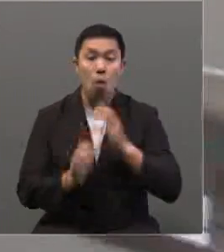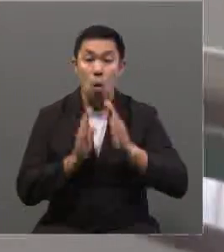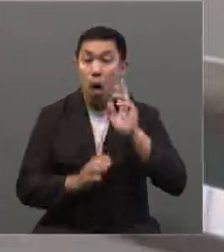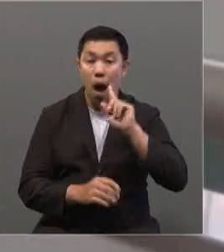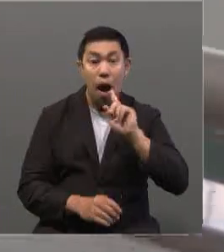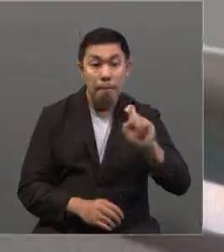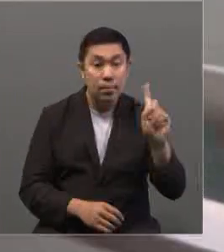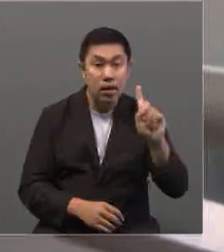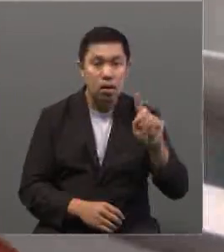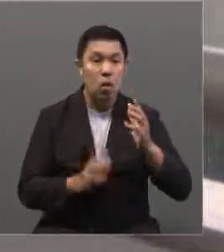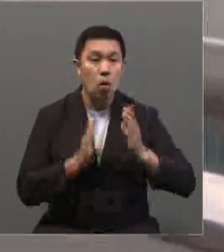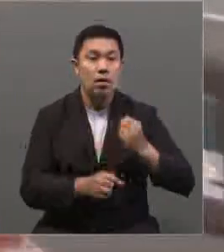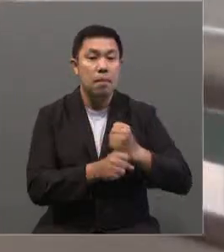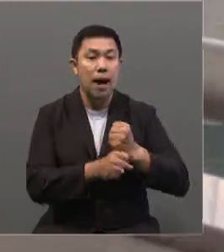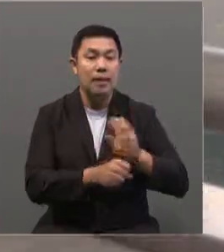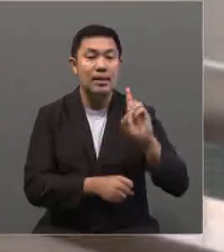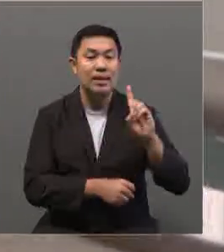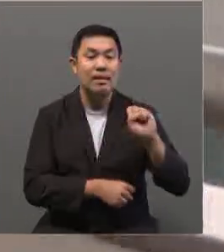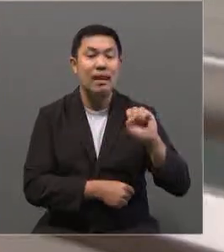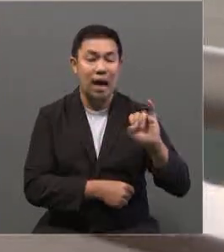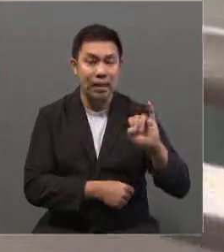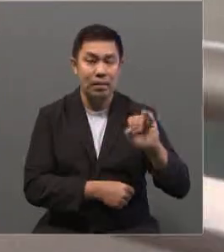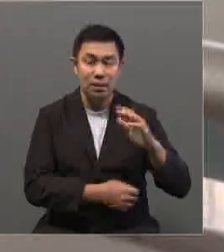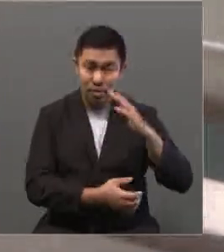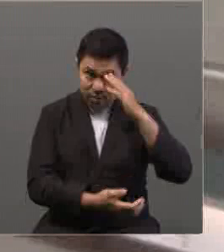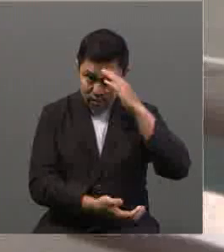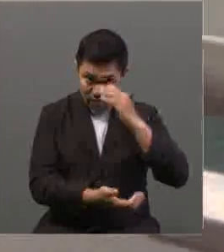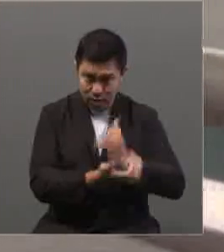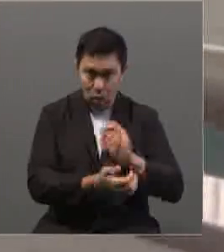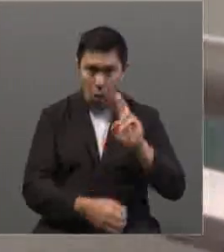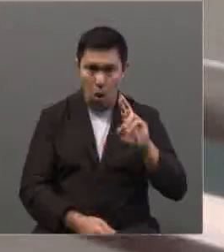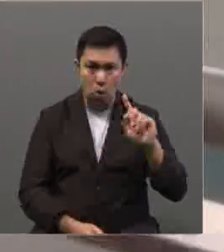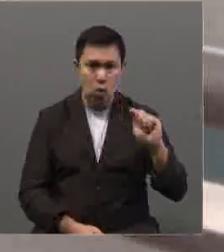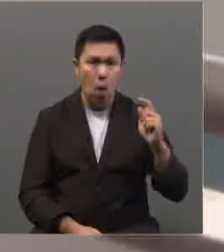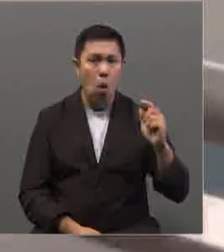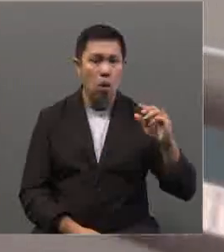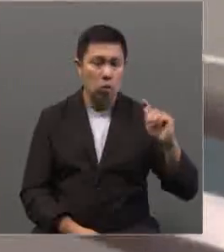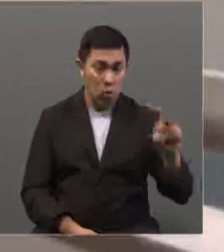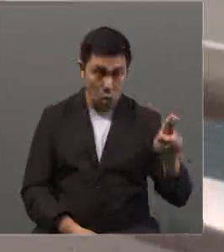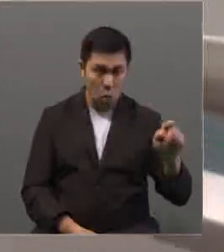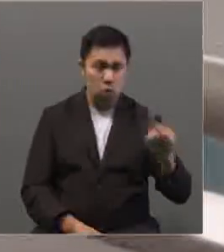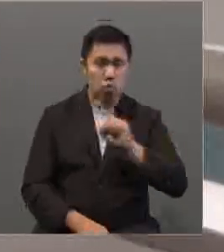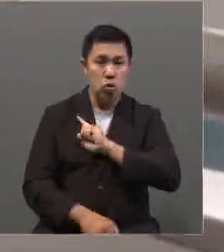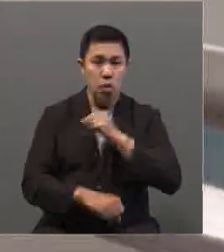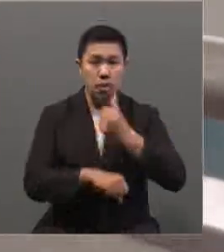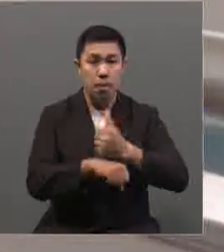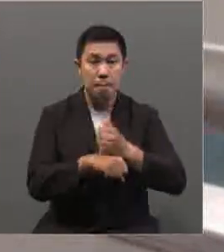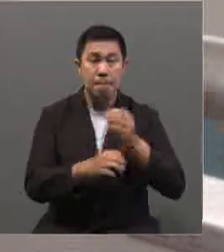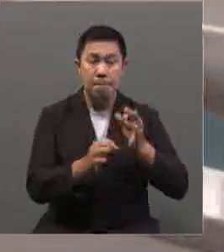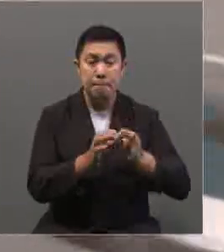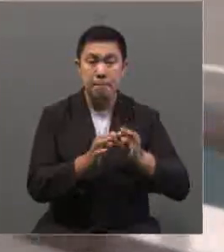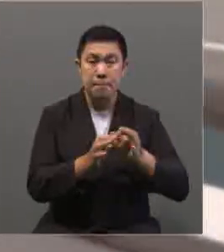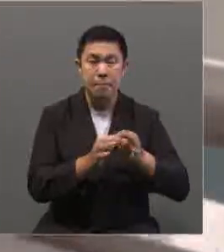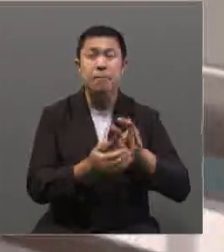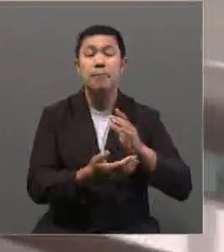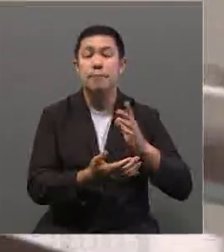ไปสัมภาษณ์ที่ทางฝั่งเจ้าหน้าที่ DSI บ้างครับร้อยตำรวจโทเศรษฐวุฒิสายป้องผู้อำนวยการส่วนคดีธุรกิจการเงินนอกระบบ